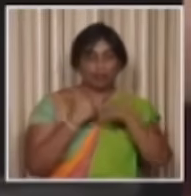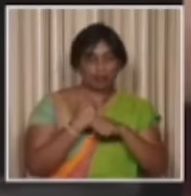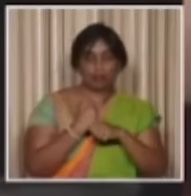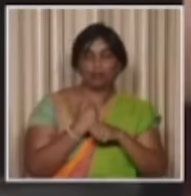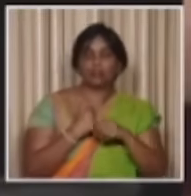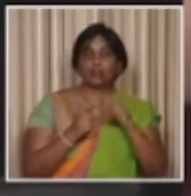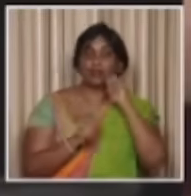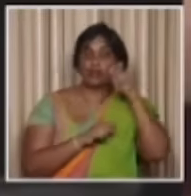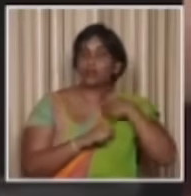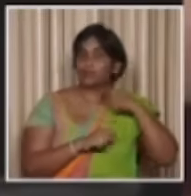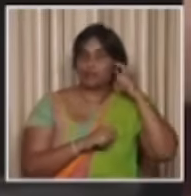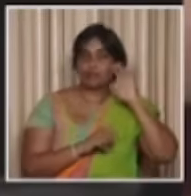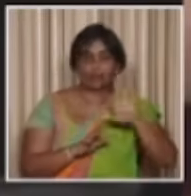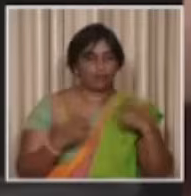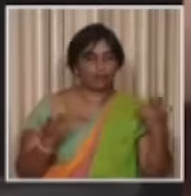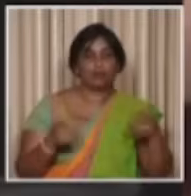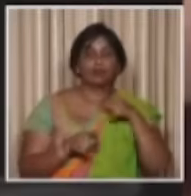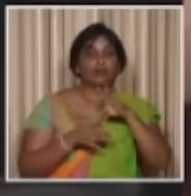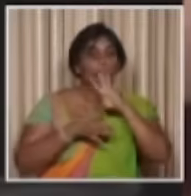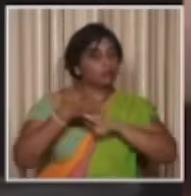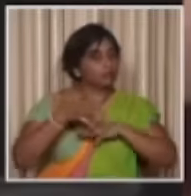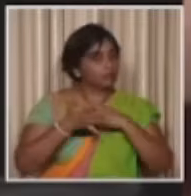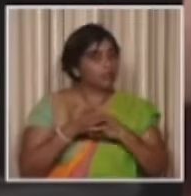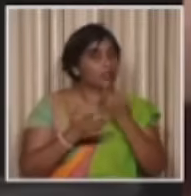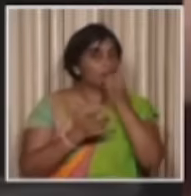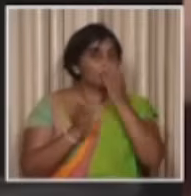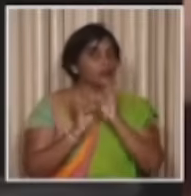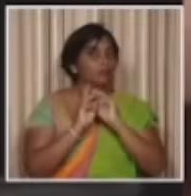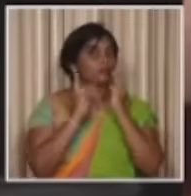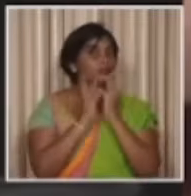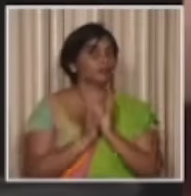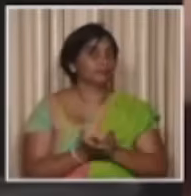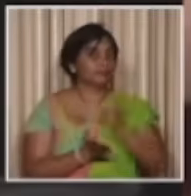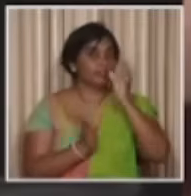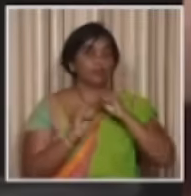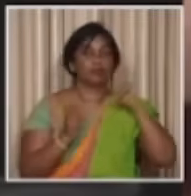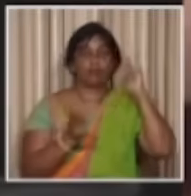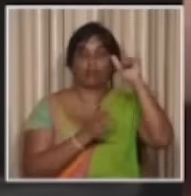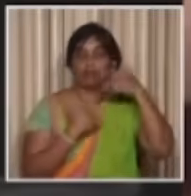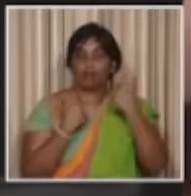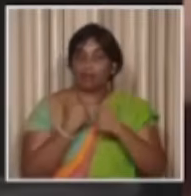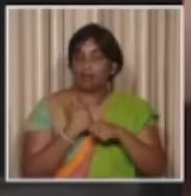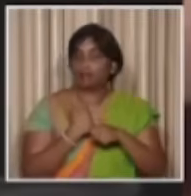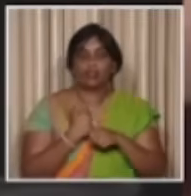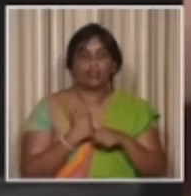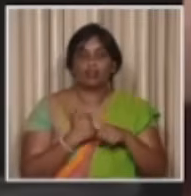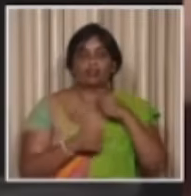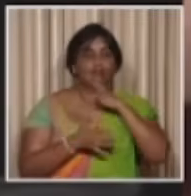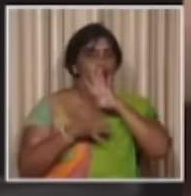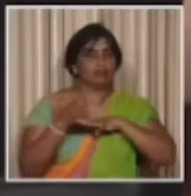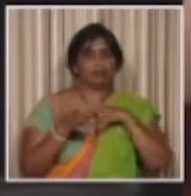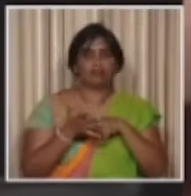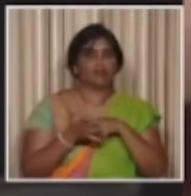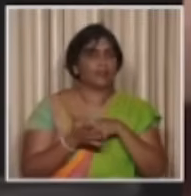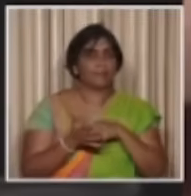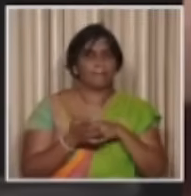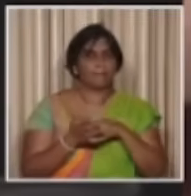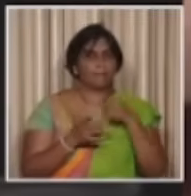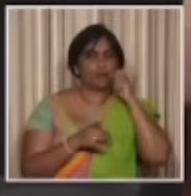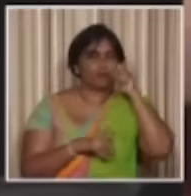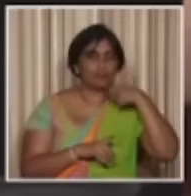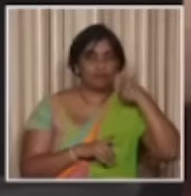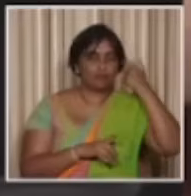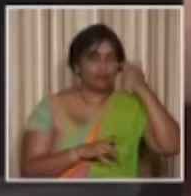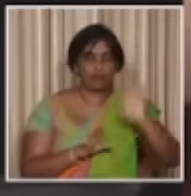කියලා. ජනතාව බලාපොරොත්තුනේ නැහැ මේ අයවැය තුලින් නෙළුම් කුළුණක් හදයි, වරායක් හදයි, ගුවන් තොටුපළක් හදයි කියලා. මෙම අයවැය ලේඛනය තුලින්